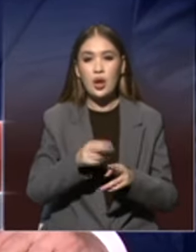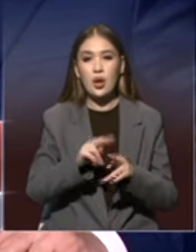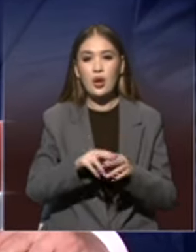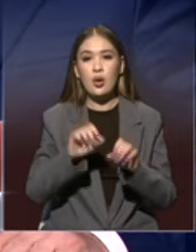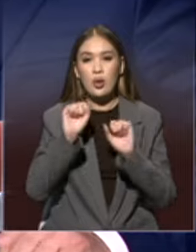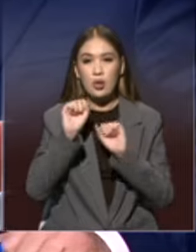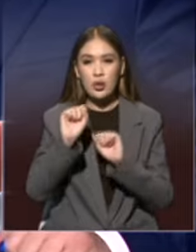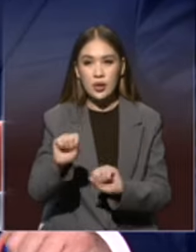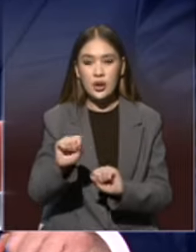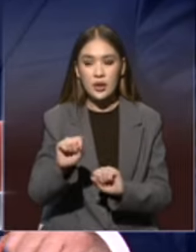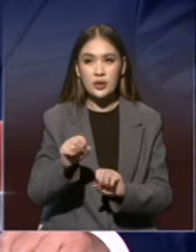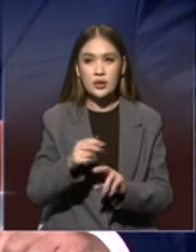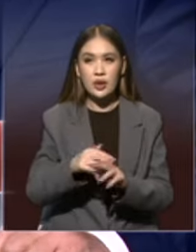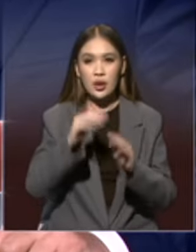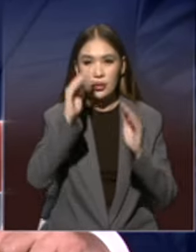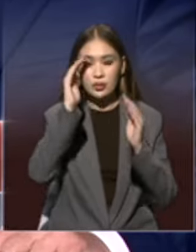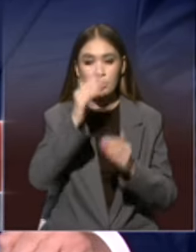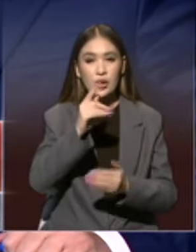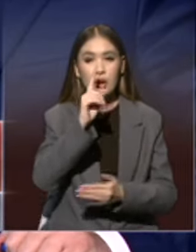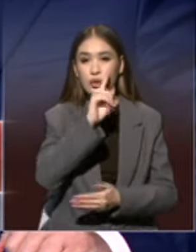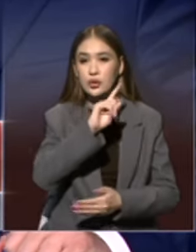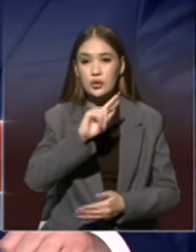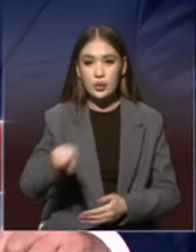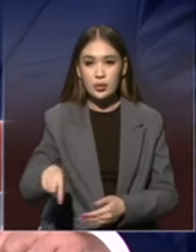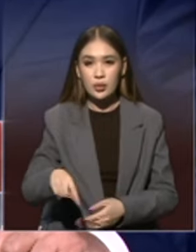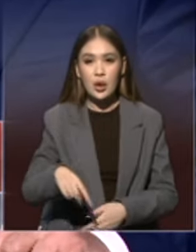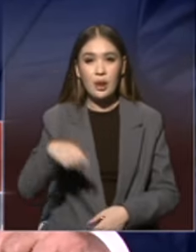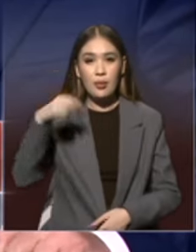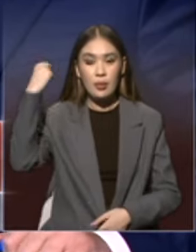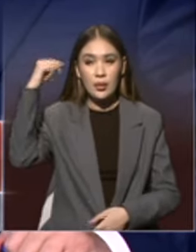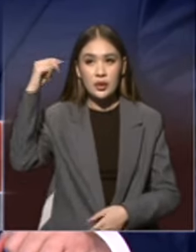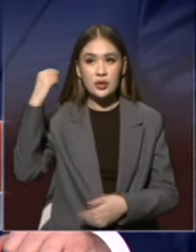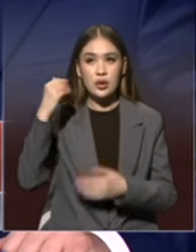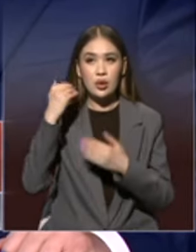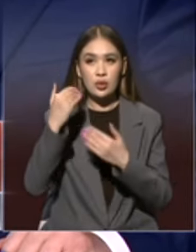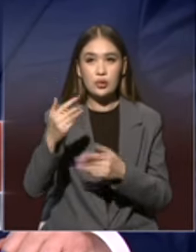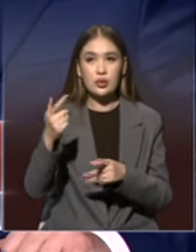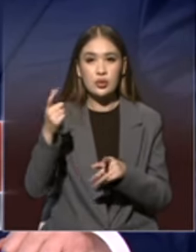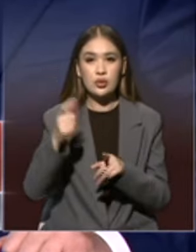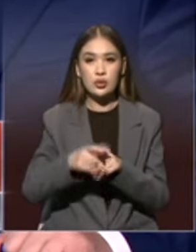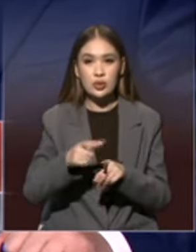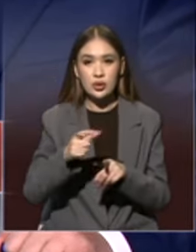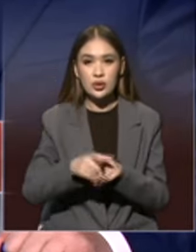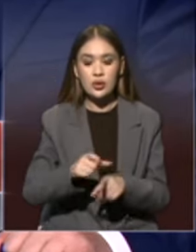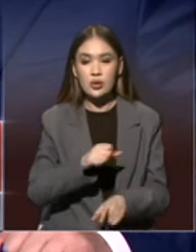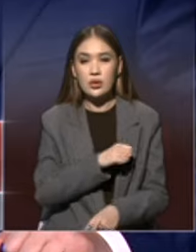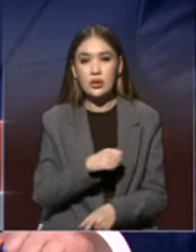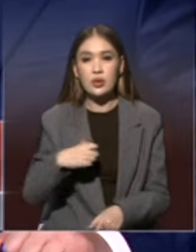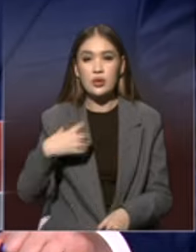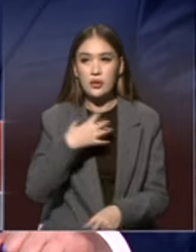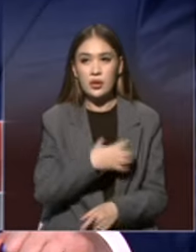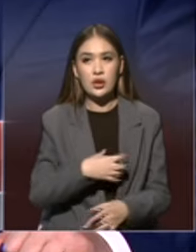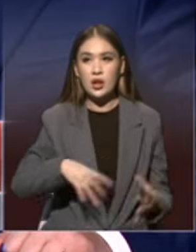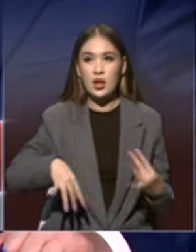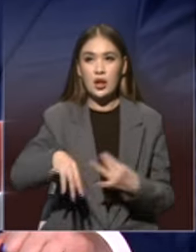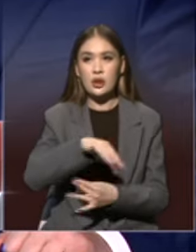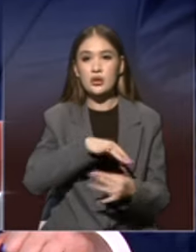деді. Меніңше президенттің осы сөзі ол жарлықтан да артық сөз деп ойлаймын. Ешқандай талқылануға